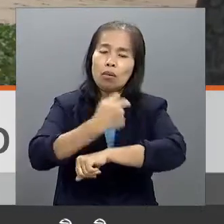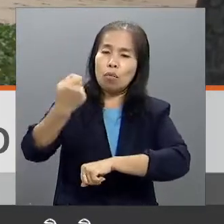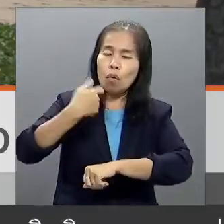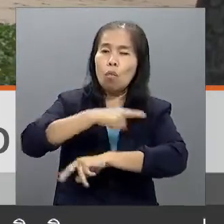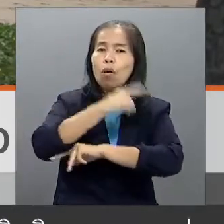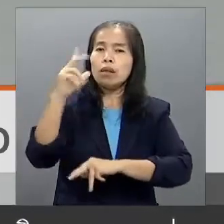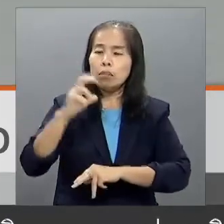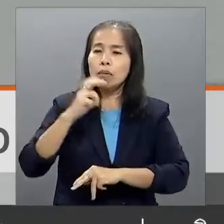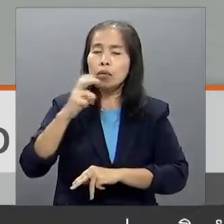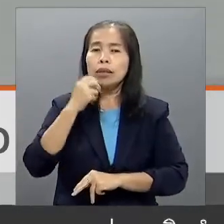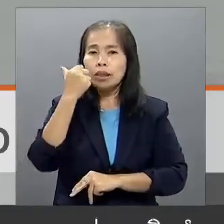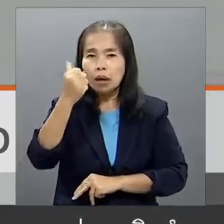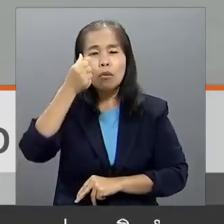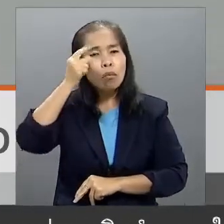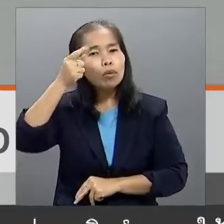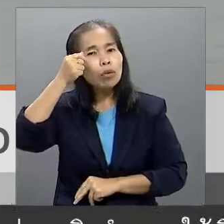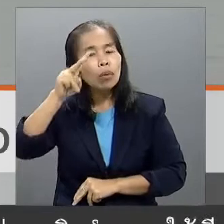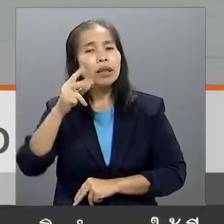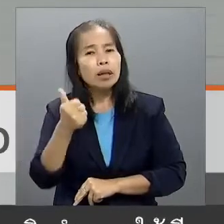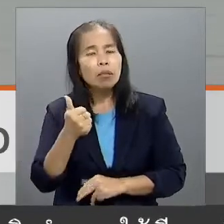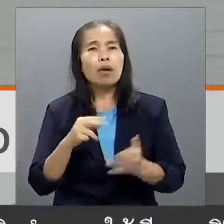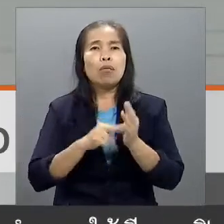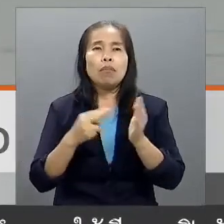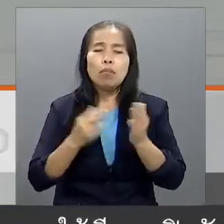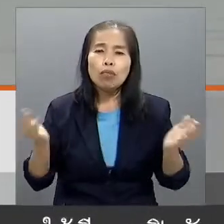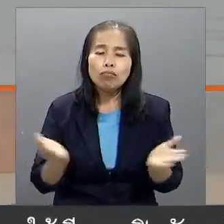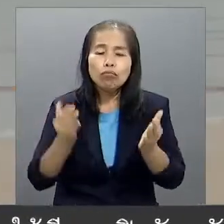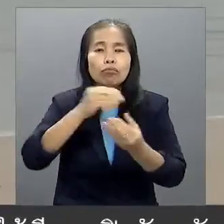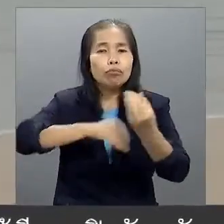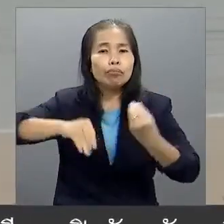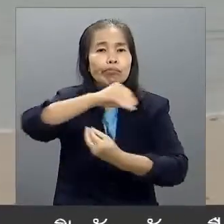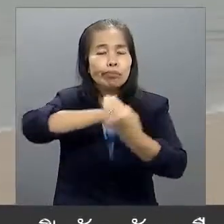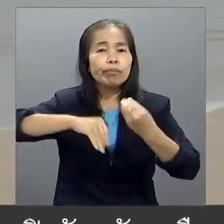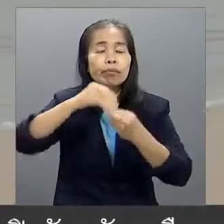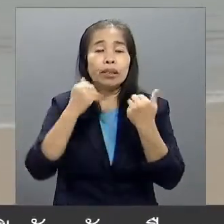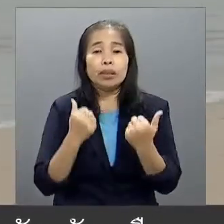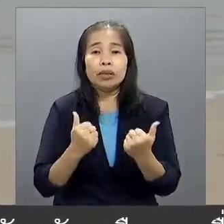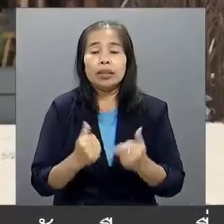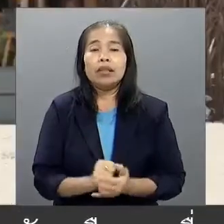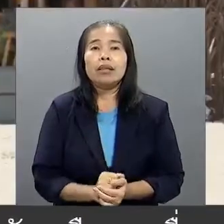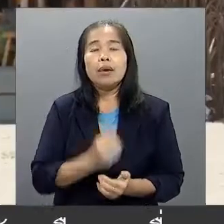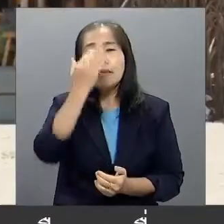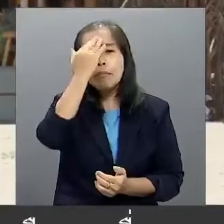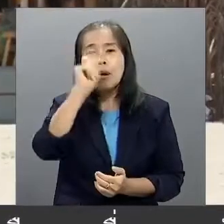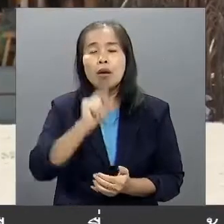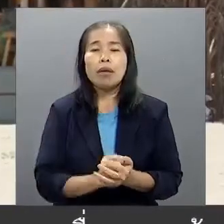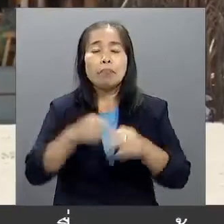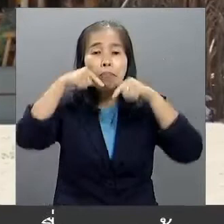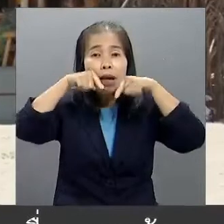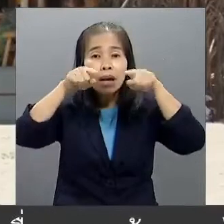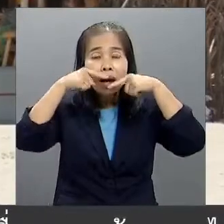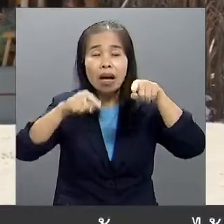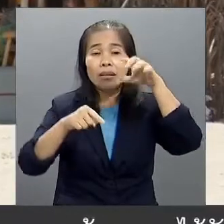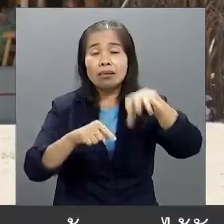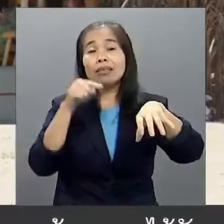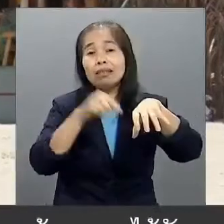2 วันถูกวเป็การกระต้นรายดารยาสร้ค่ะในการรบมอการท่องเที่ยวเนองจากจัหวดพังงาเป็จัหวดที่ได้ชื่อว่า